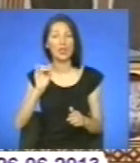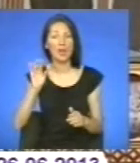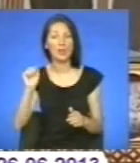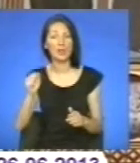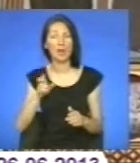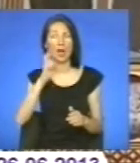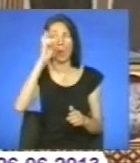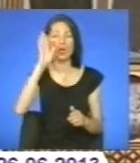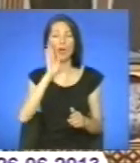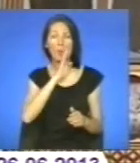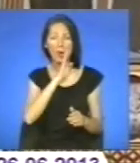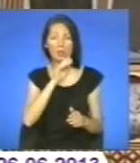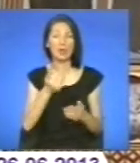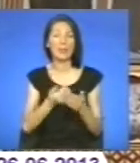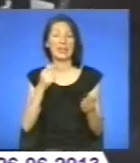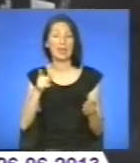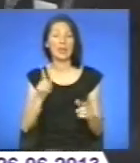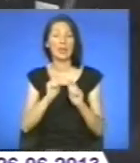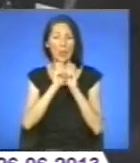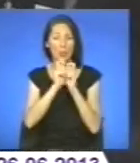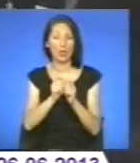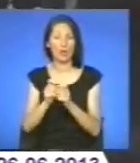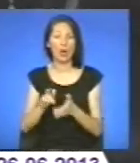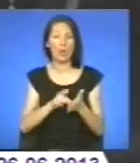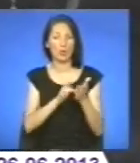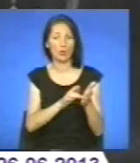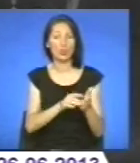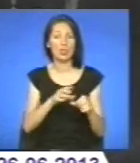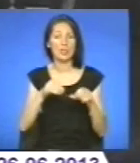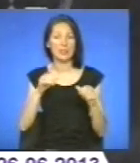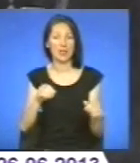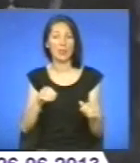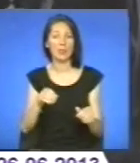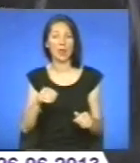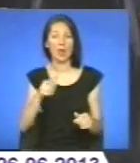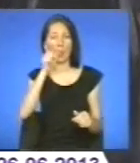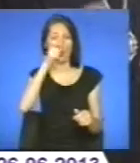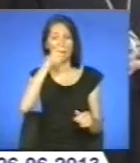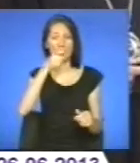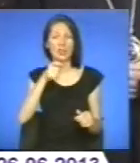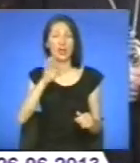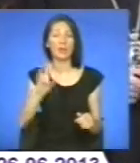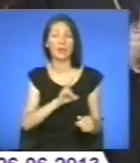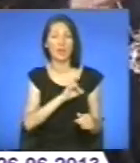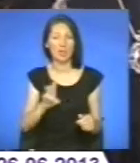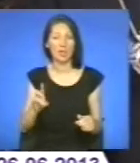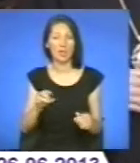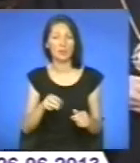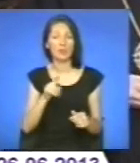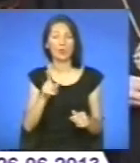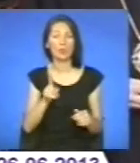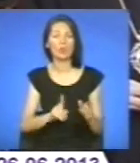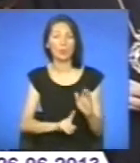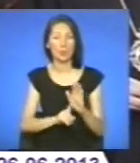волинськими землями, грецький митрополит Неофіт. Тут і відбулося зцілення перед чудотворним образом сліпого від народження брата